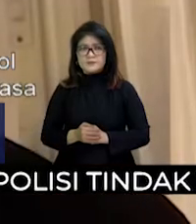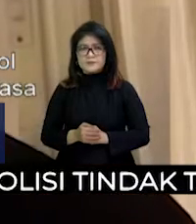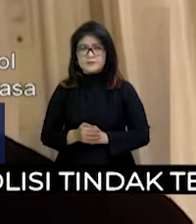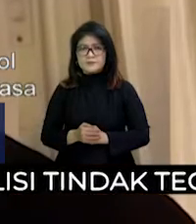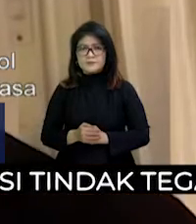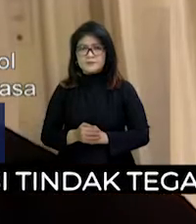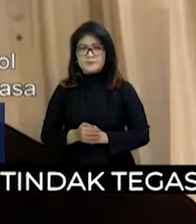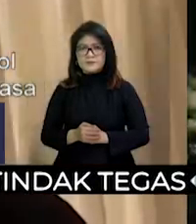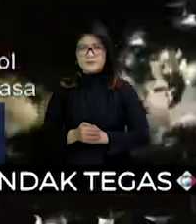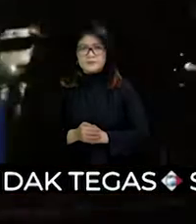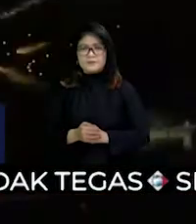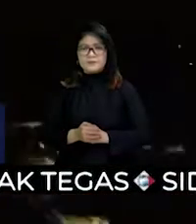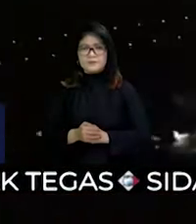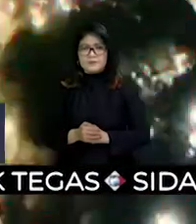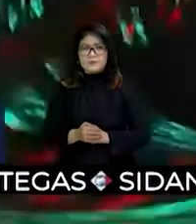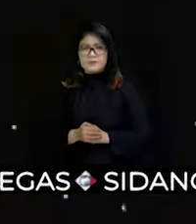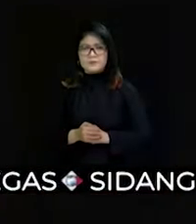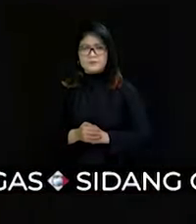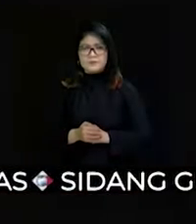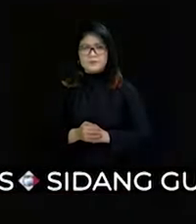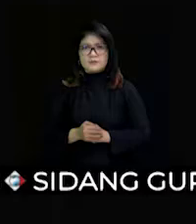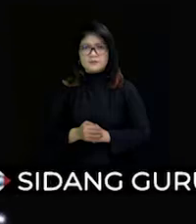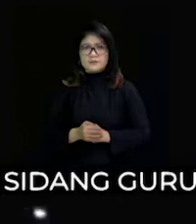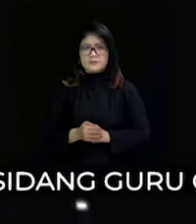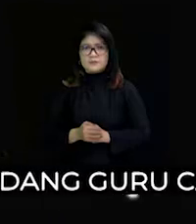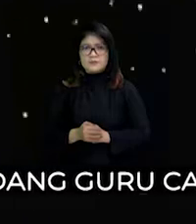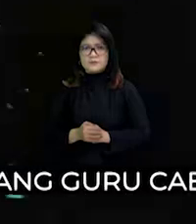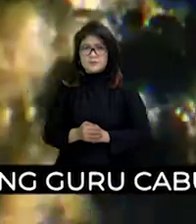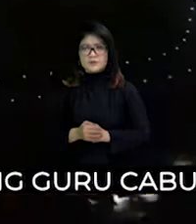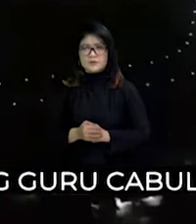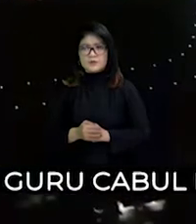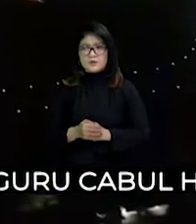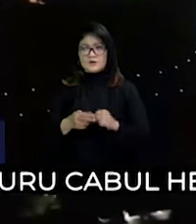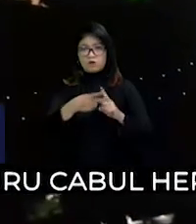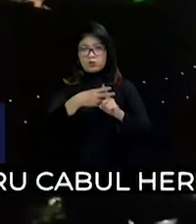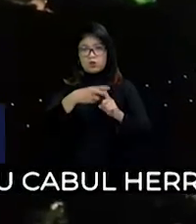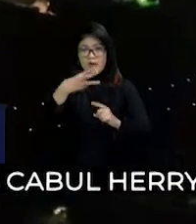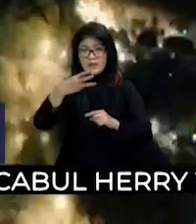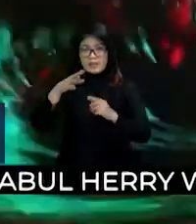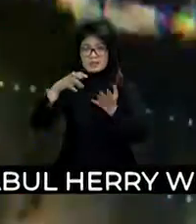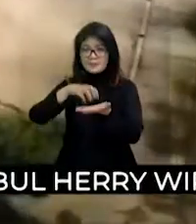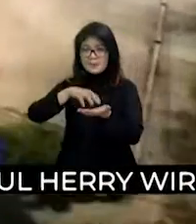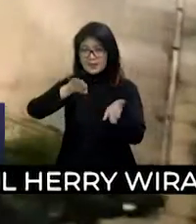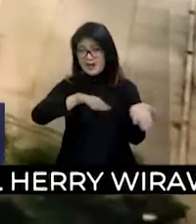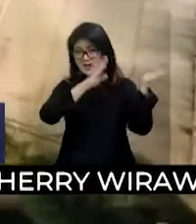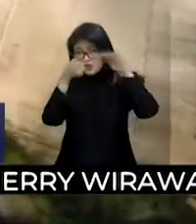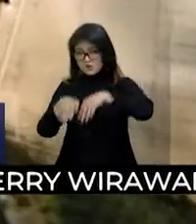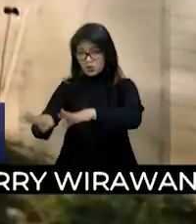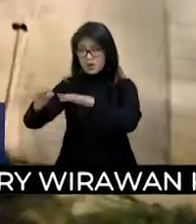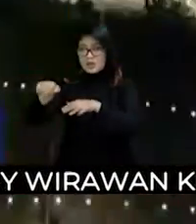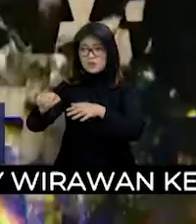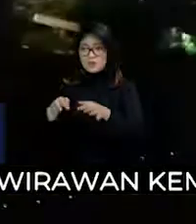that it is going to be superb. Penyelenggaraan Formula E di Ancol juga tidak akan mengganggu fasilitas umum seperti